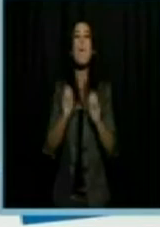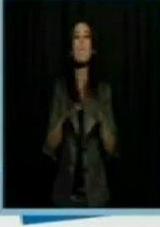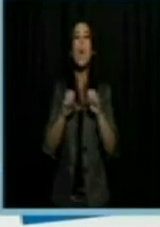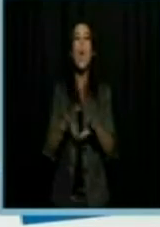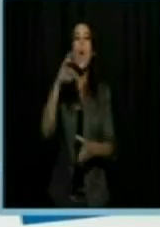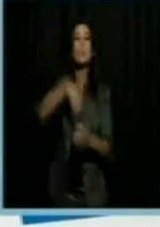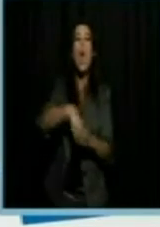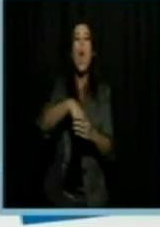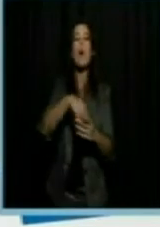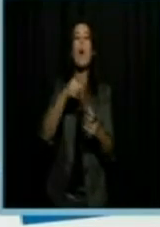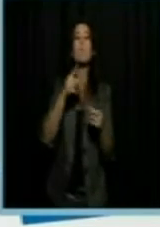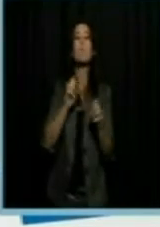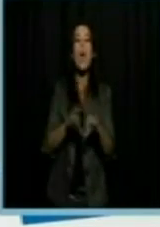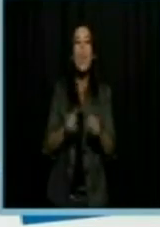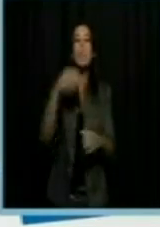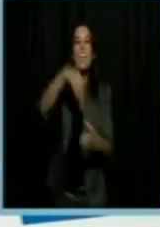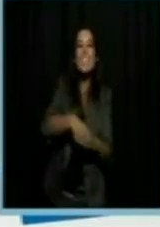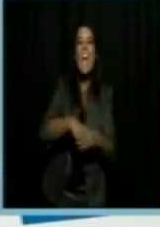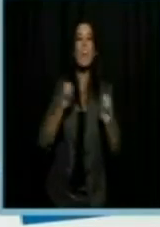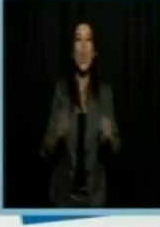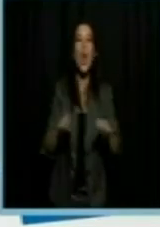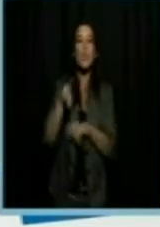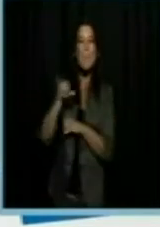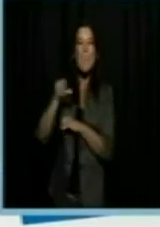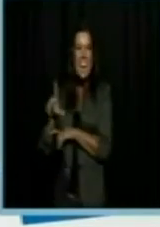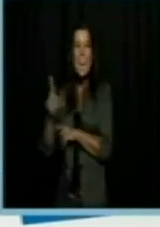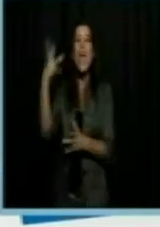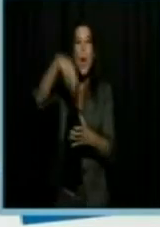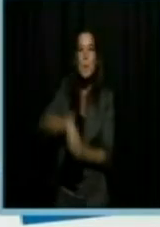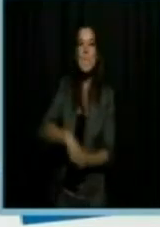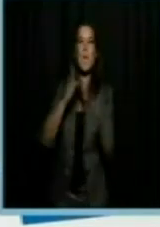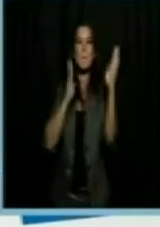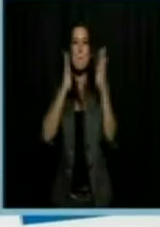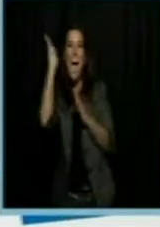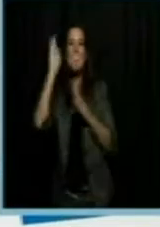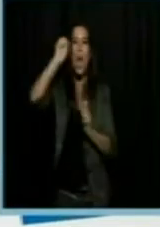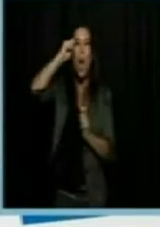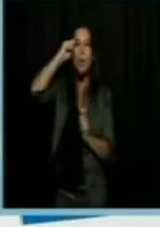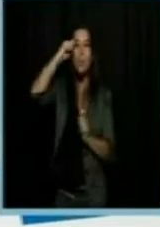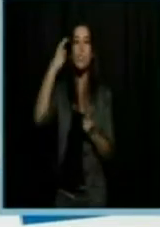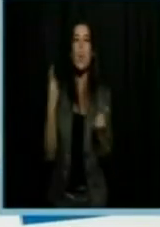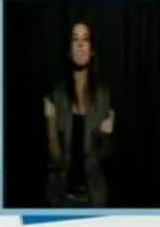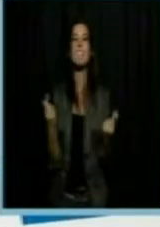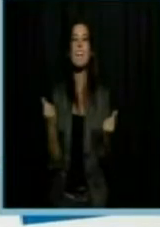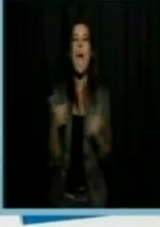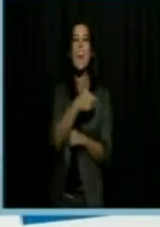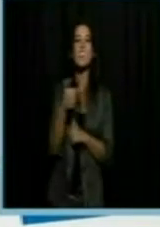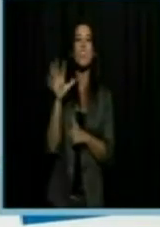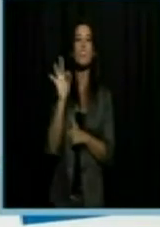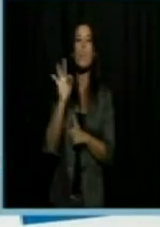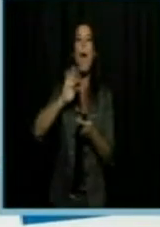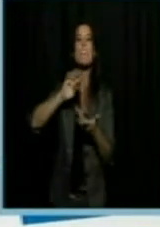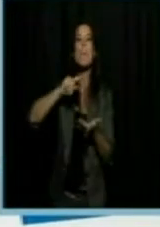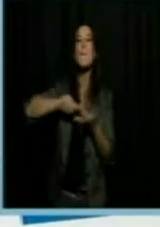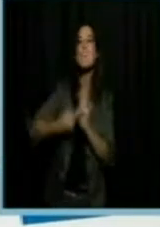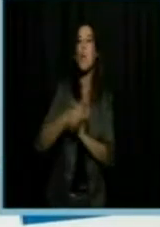Italia. Mafie, corruzione, evasione fiscale. 150 miliardi di euro sono un terzo dell'economia italiana.